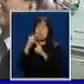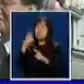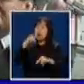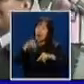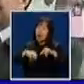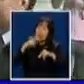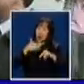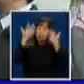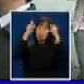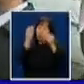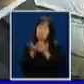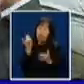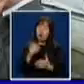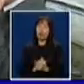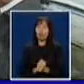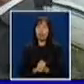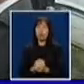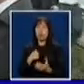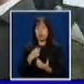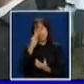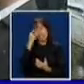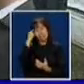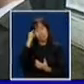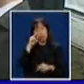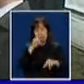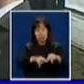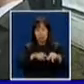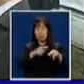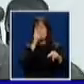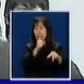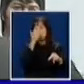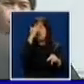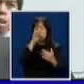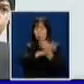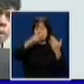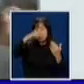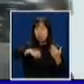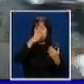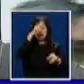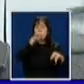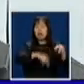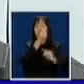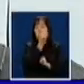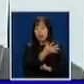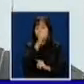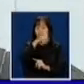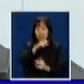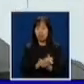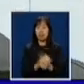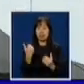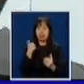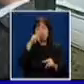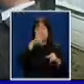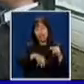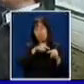ารู้สึกว่าประเทศเราเนี่ยจะวัดราคาสินค้าที่ไข่เป็นหลัก ครับ แล้วก็แถมไข่นี้ก็จะผูกติดอยู่กับ